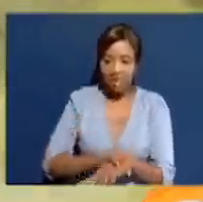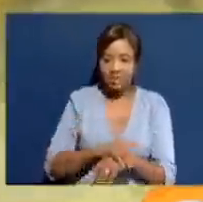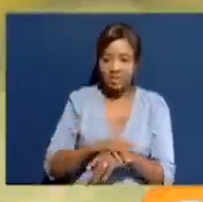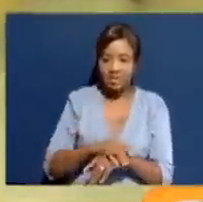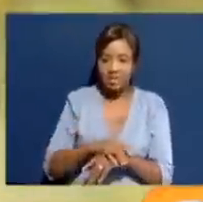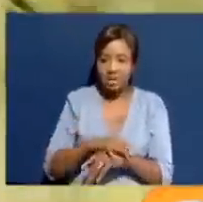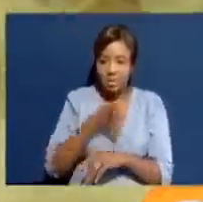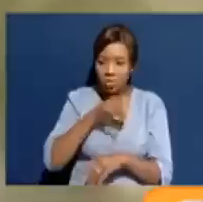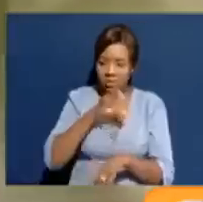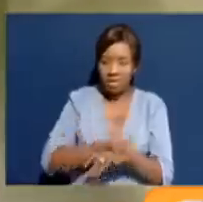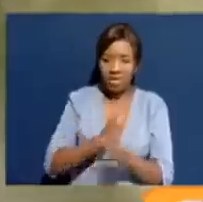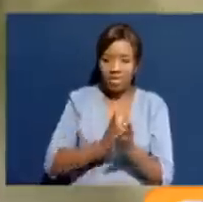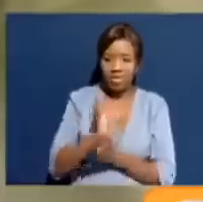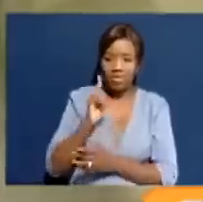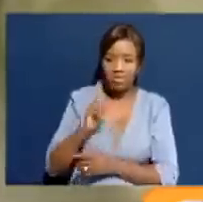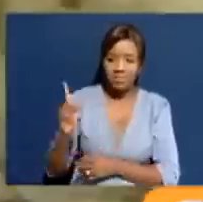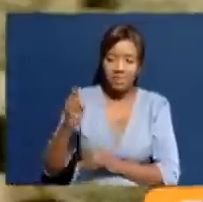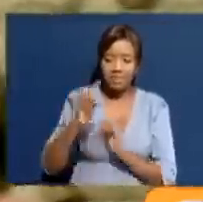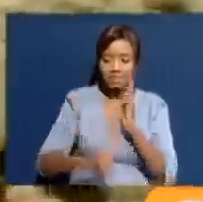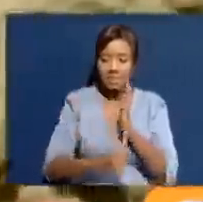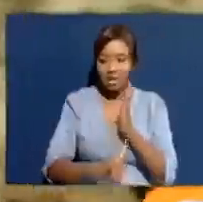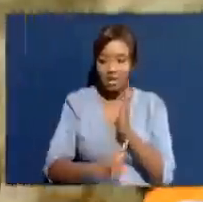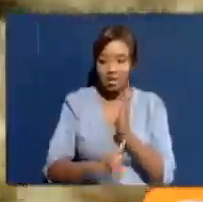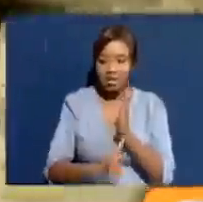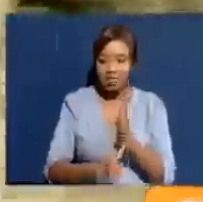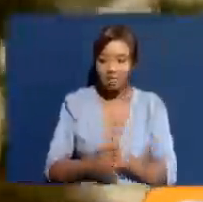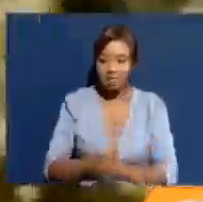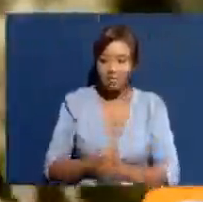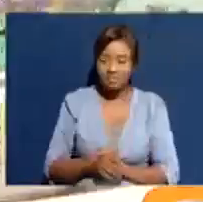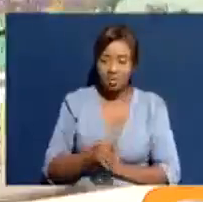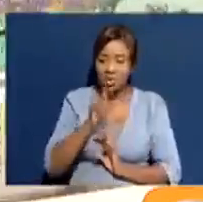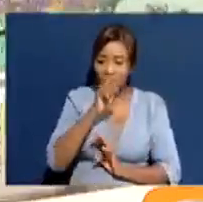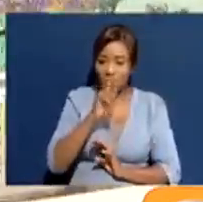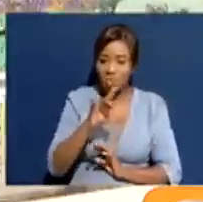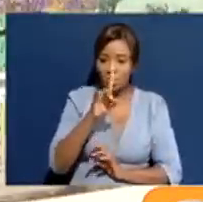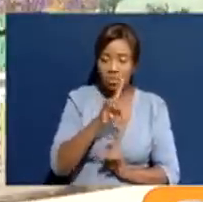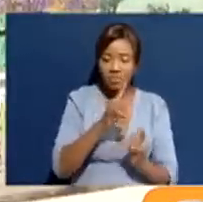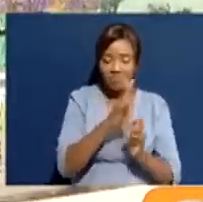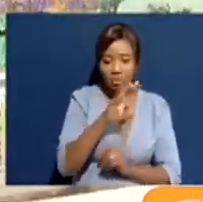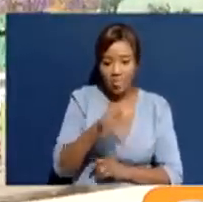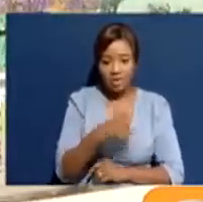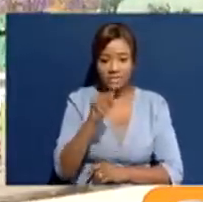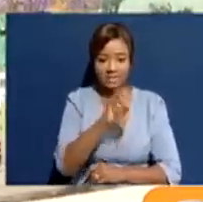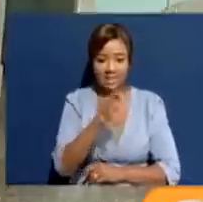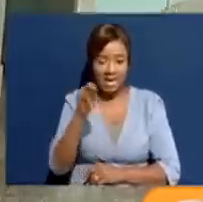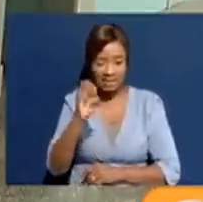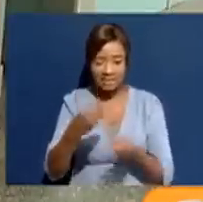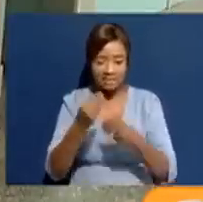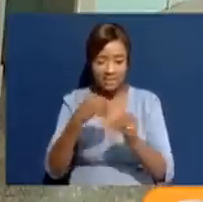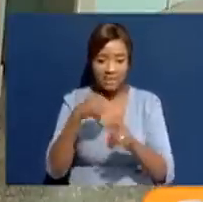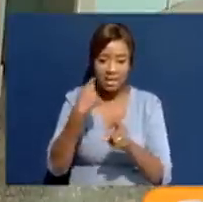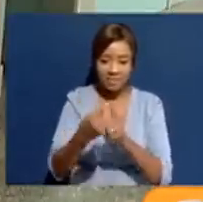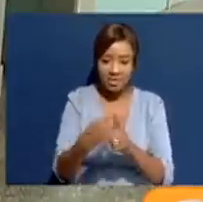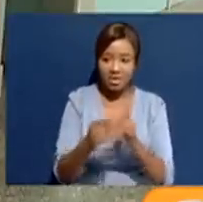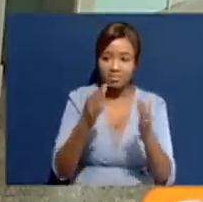mfumo wa kisasa. Tani 1400 za kuku huuzwa kila mwaka. Pia kuna eneo la chakula ambapo yeyote